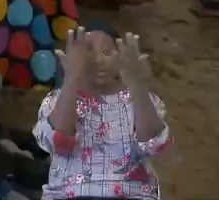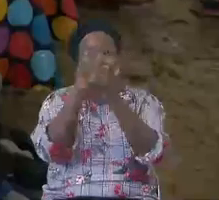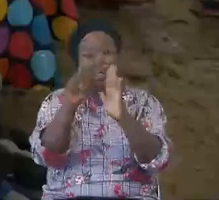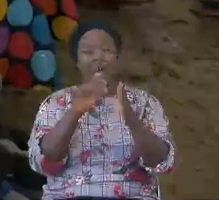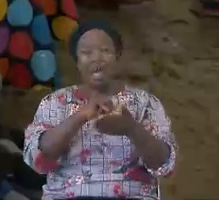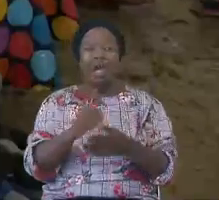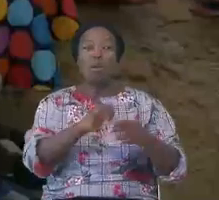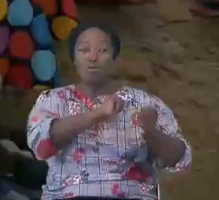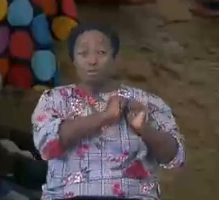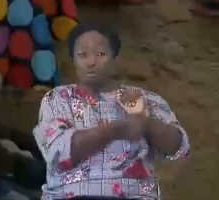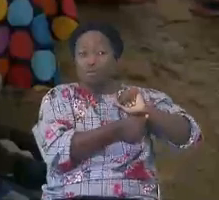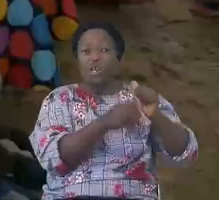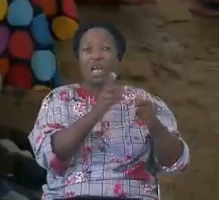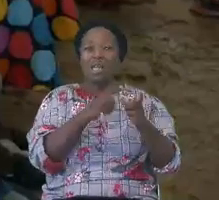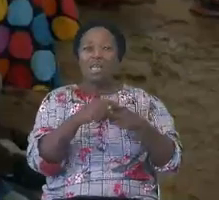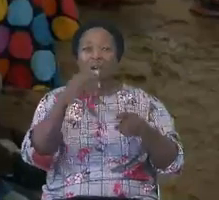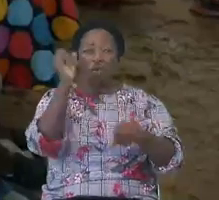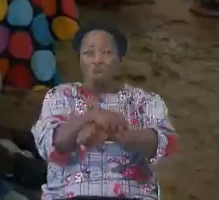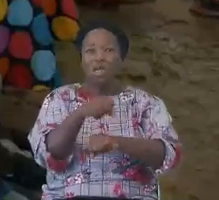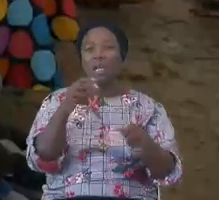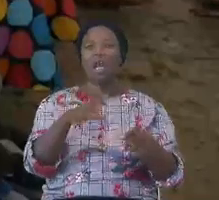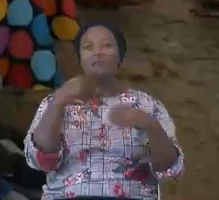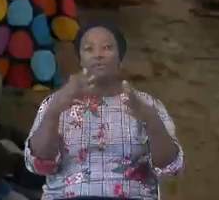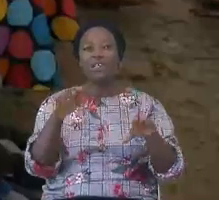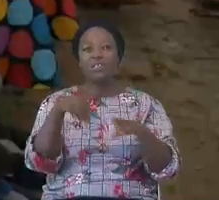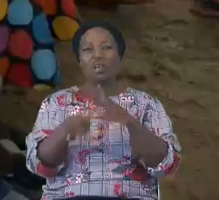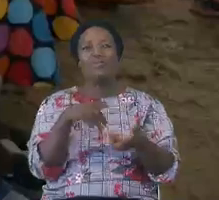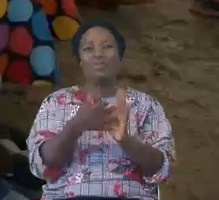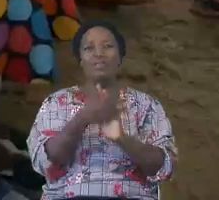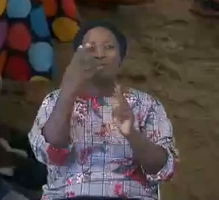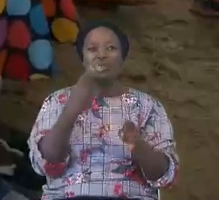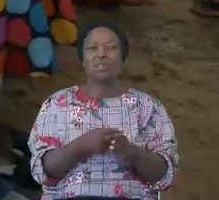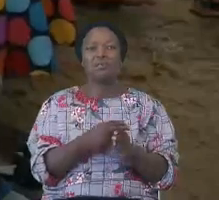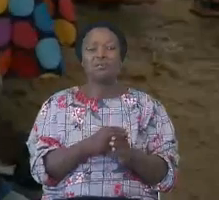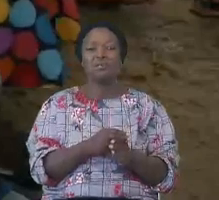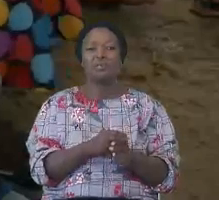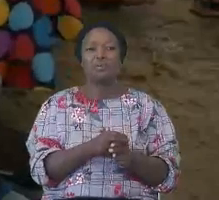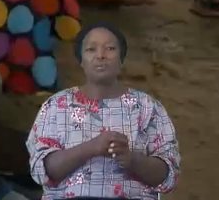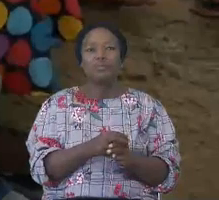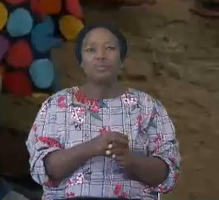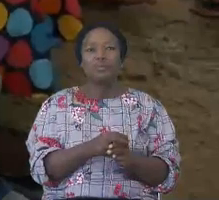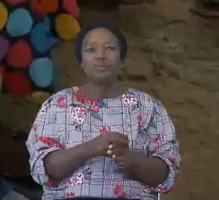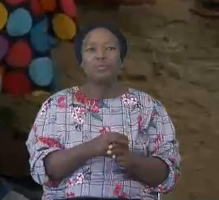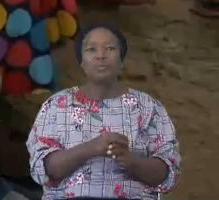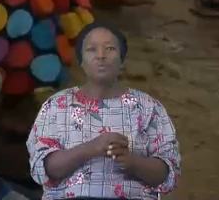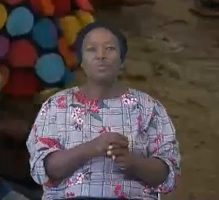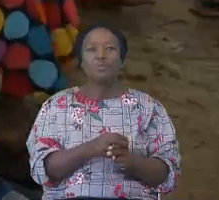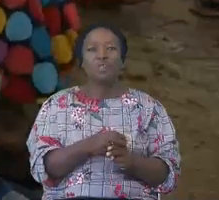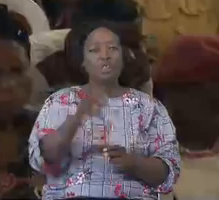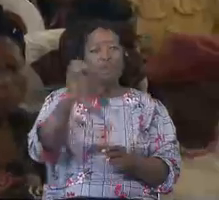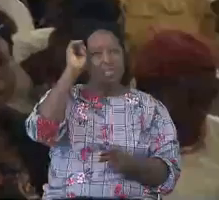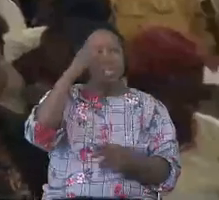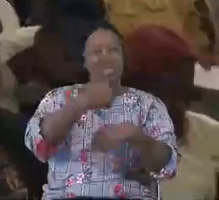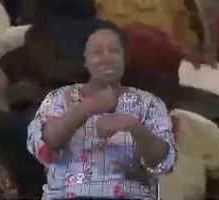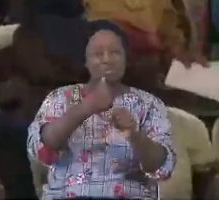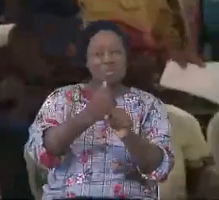sont achevées. Les puissances des ténèbres, elles sont détruites, vaincues de ta vie au nom